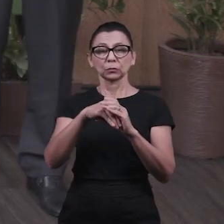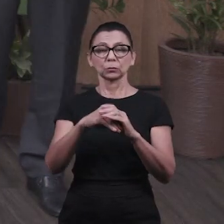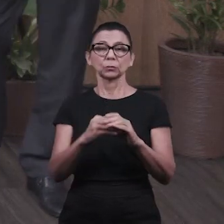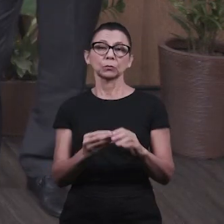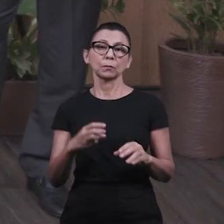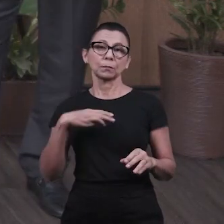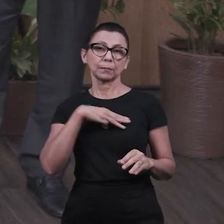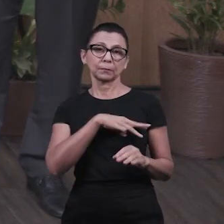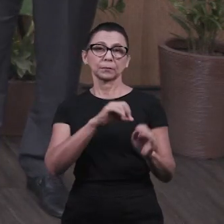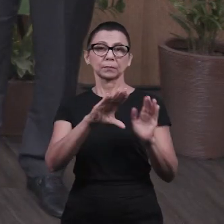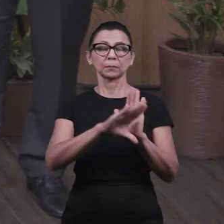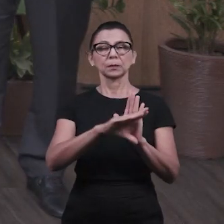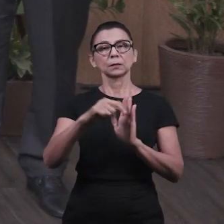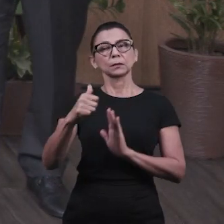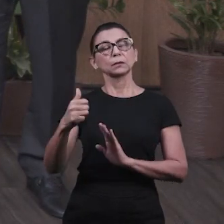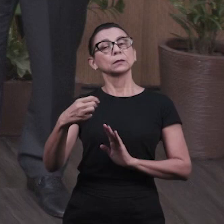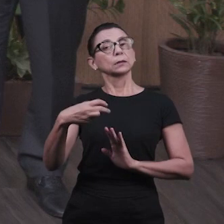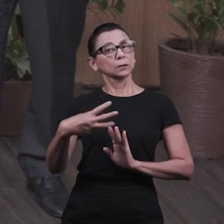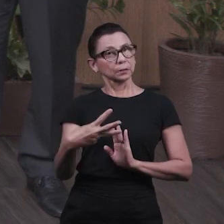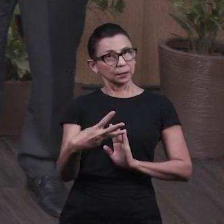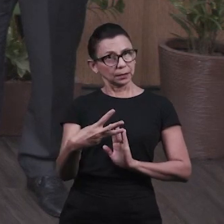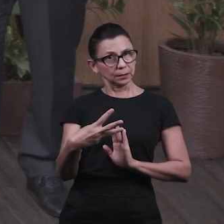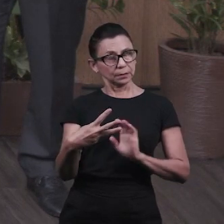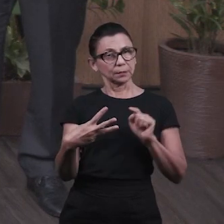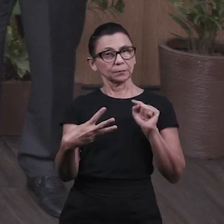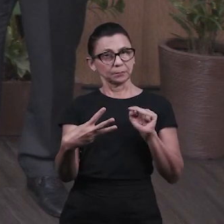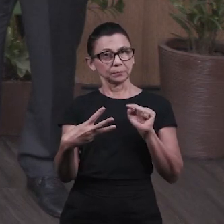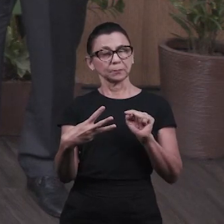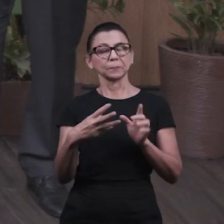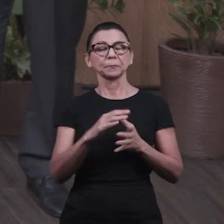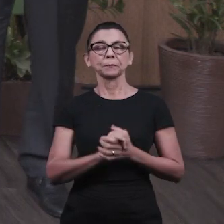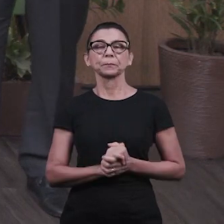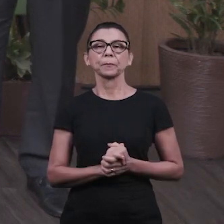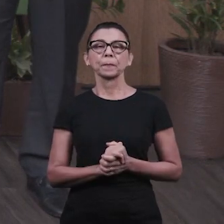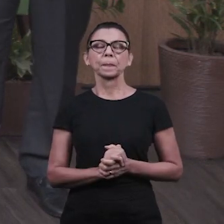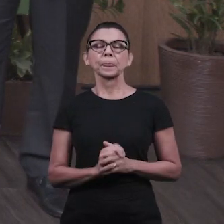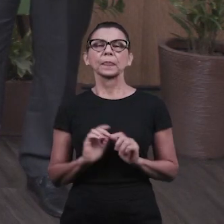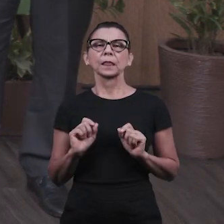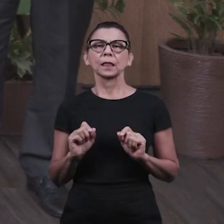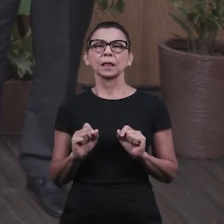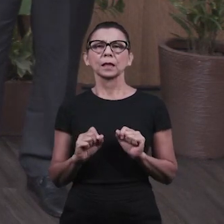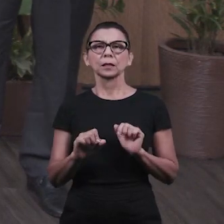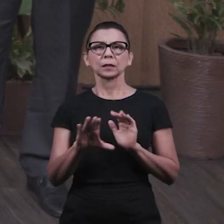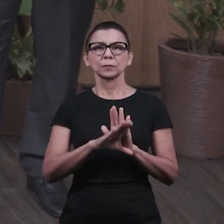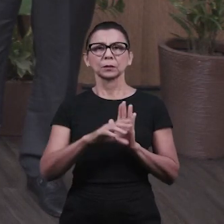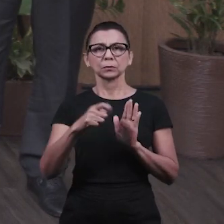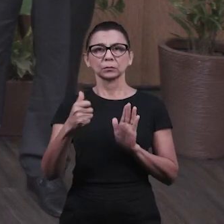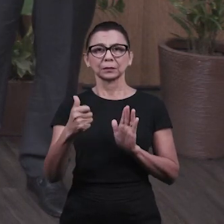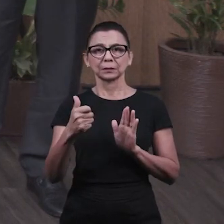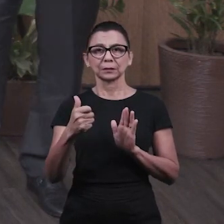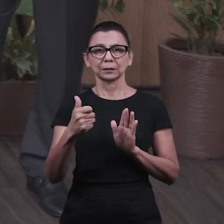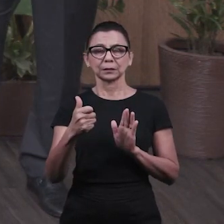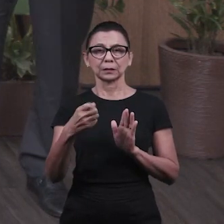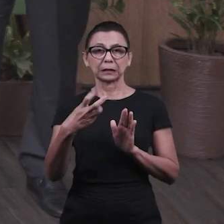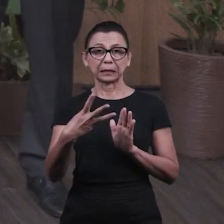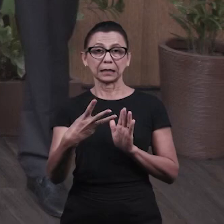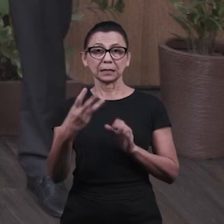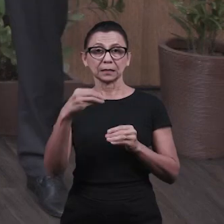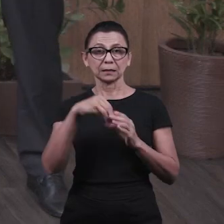de l'évangile de Matthieu. Ce chapitre 13 de Matthieu cite les 7 paraboles